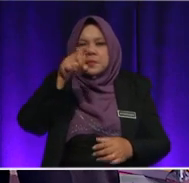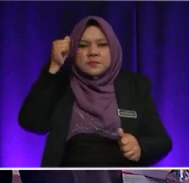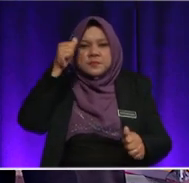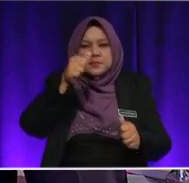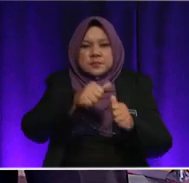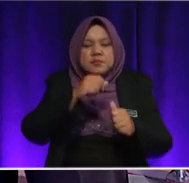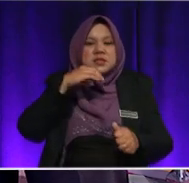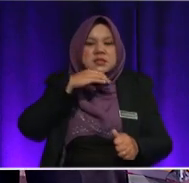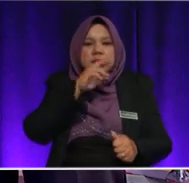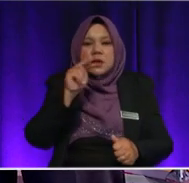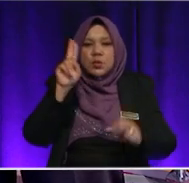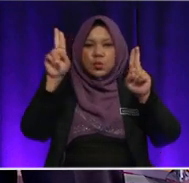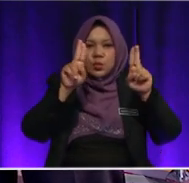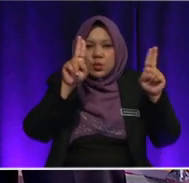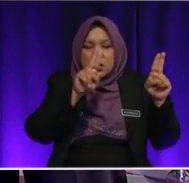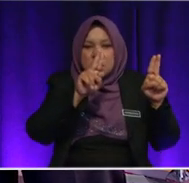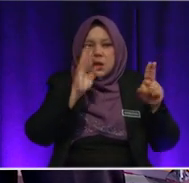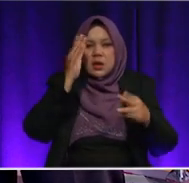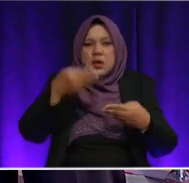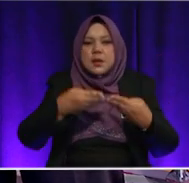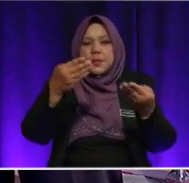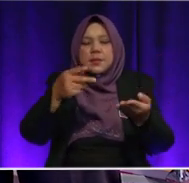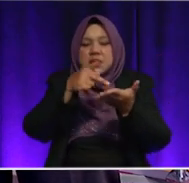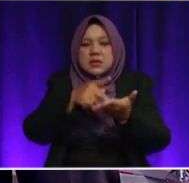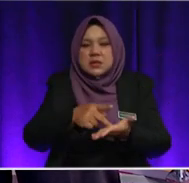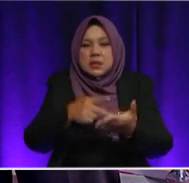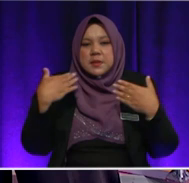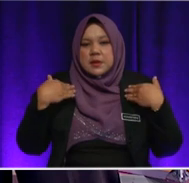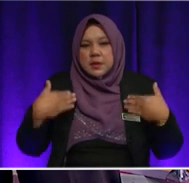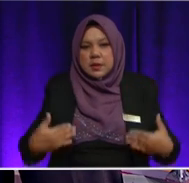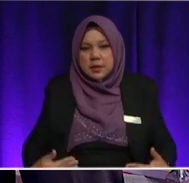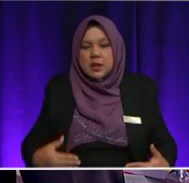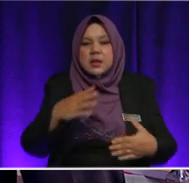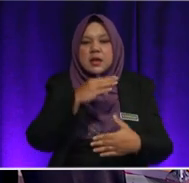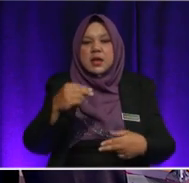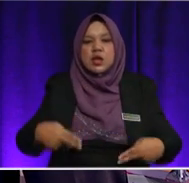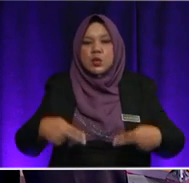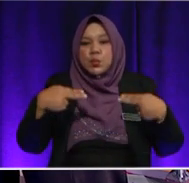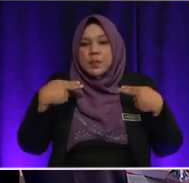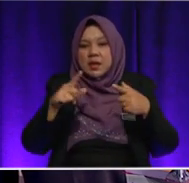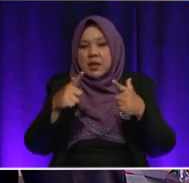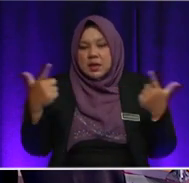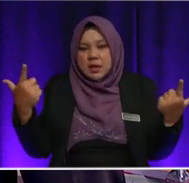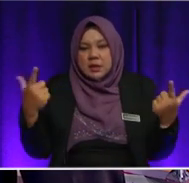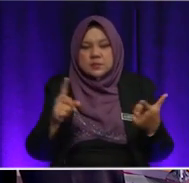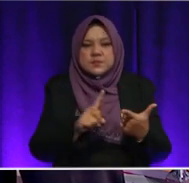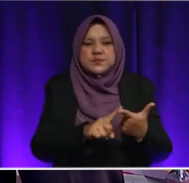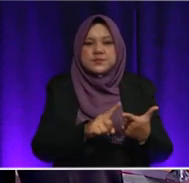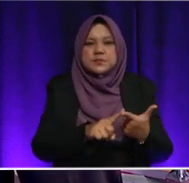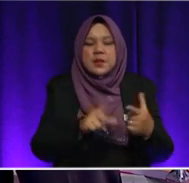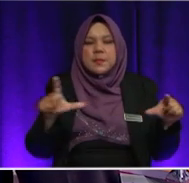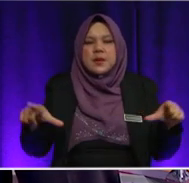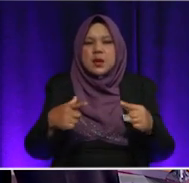akan memberi kesan kepada tubuh badan manusia dan hidup paling hidup yang kedua adalah